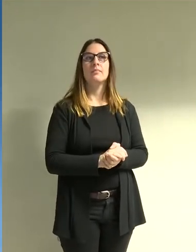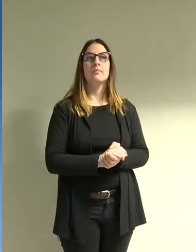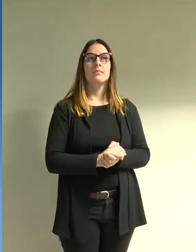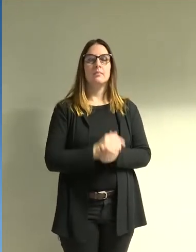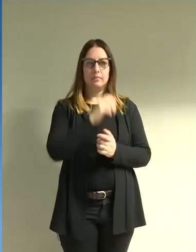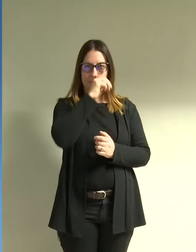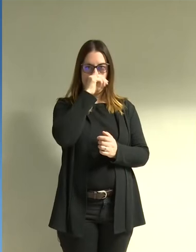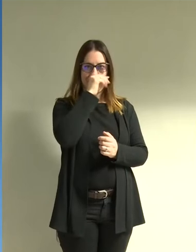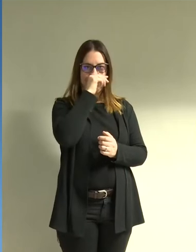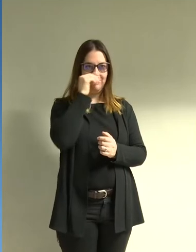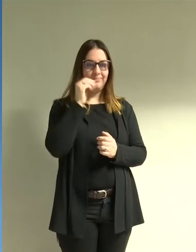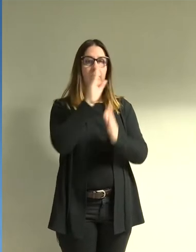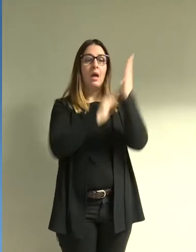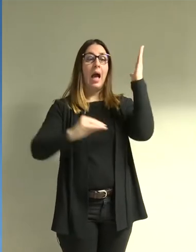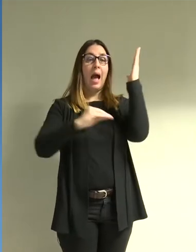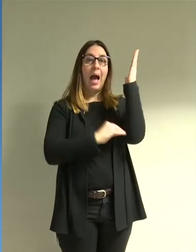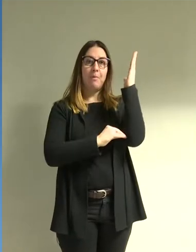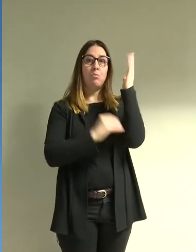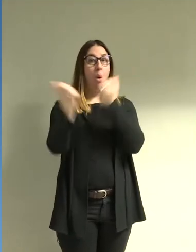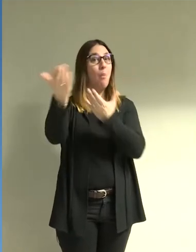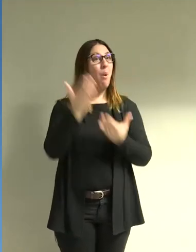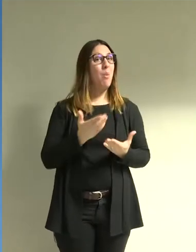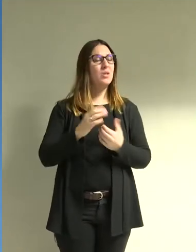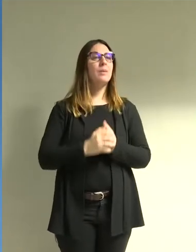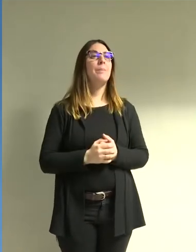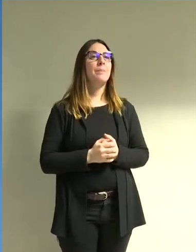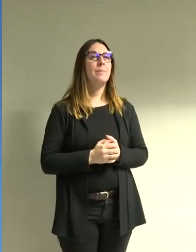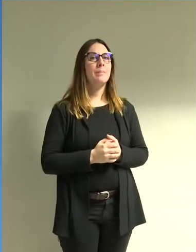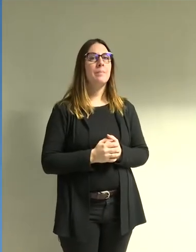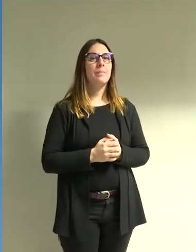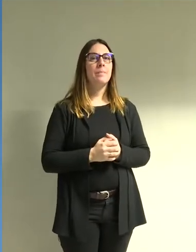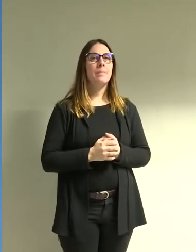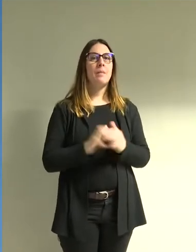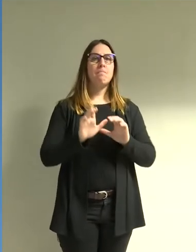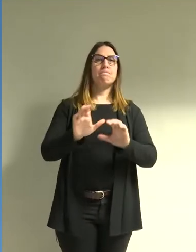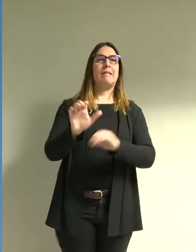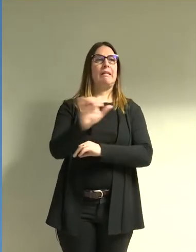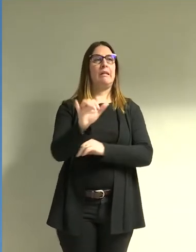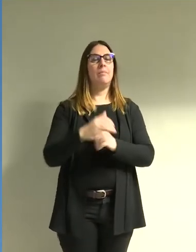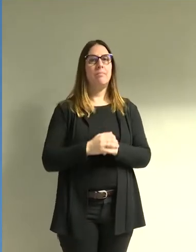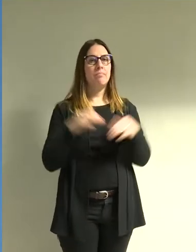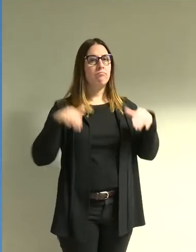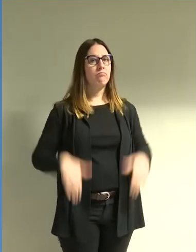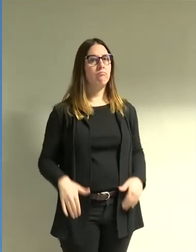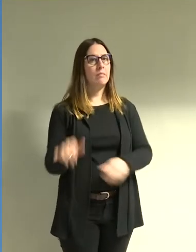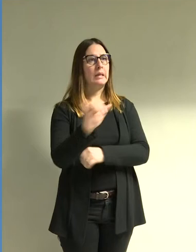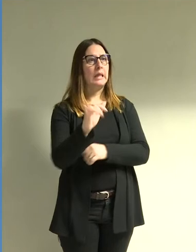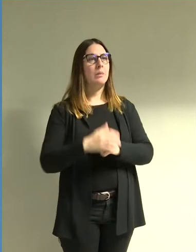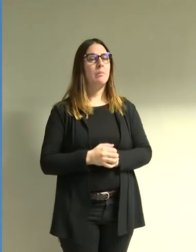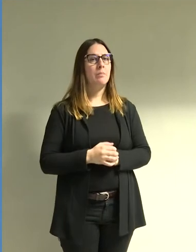pour l'amendement de monsieur ben rejeb qui ne prend pas part au vote qui s'abstient